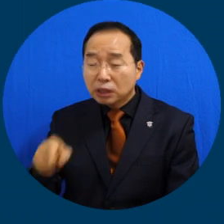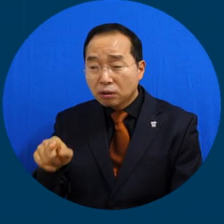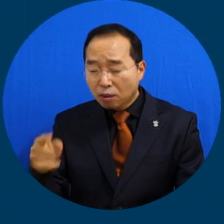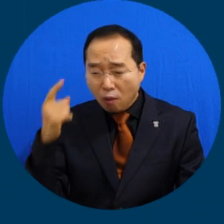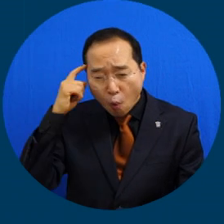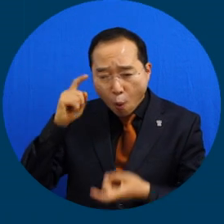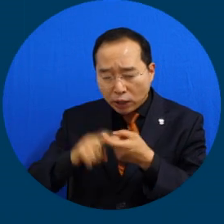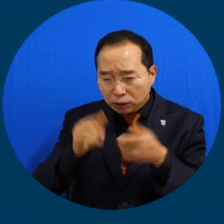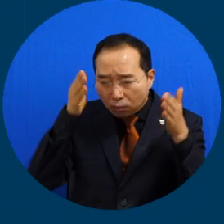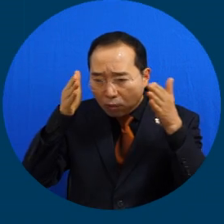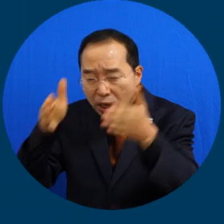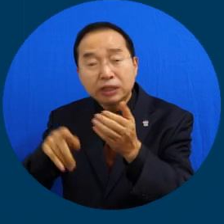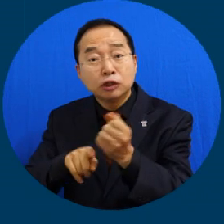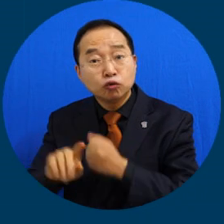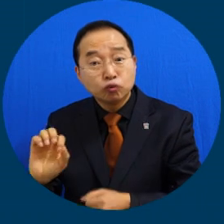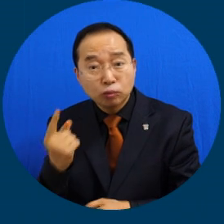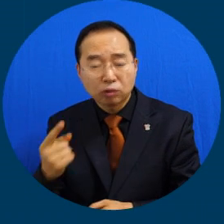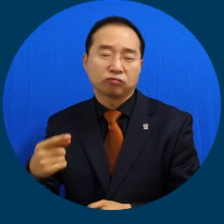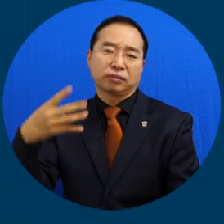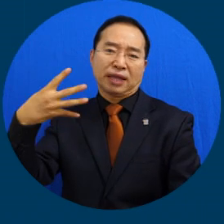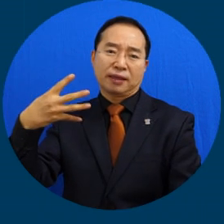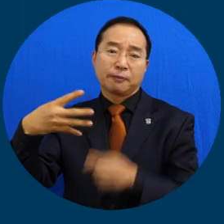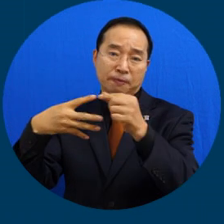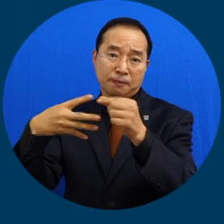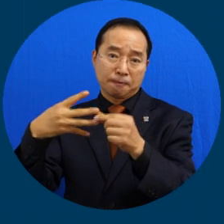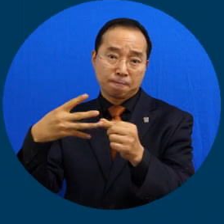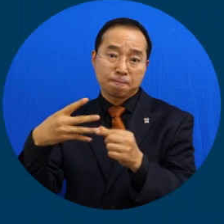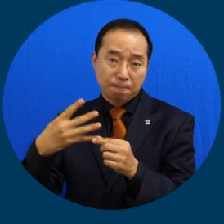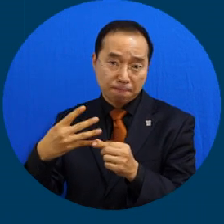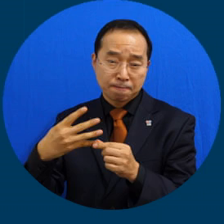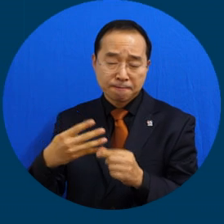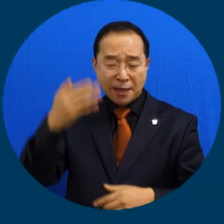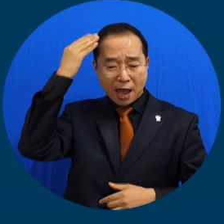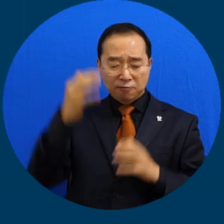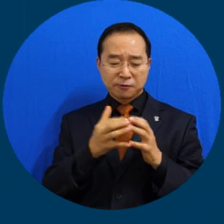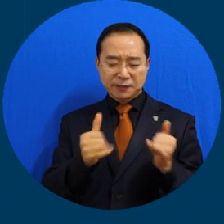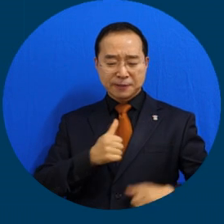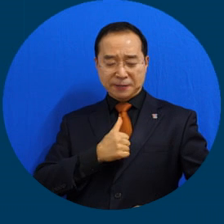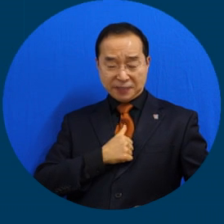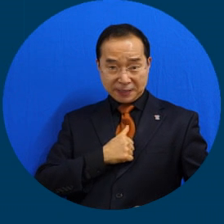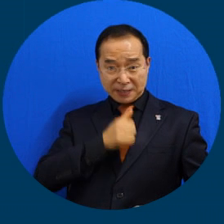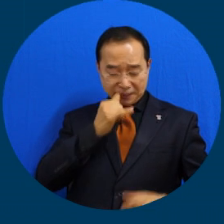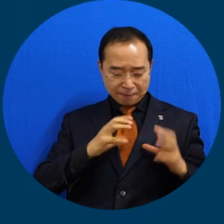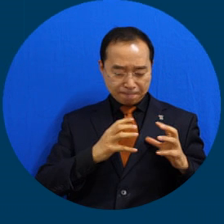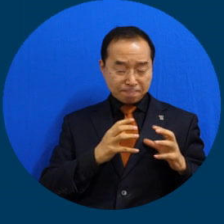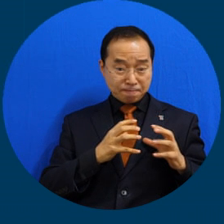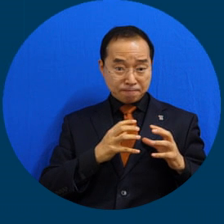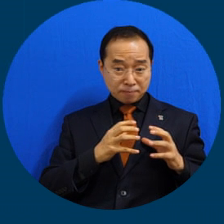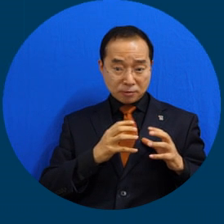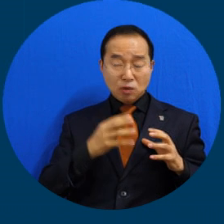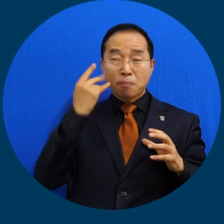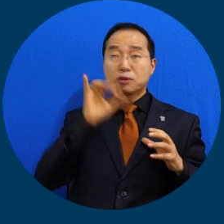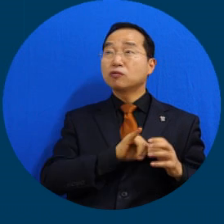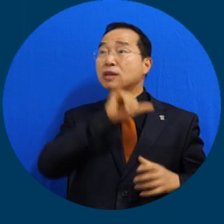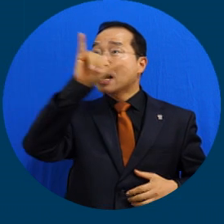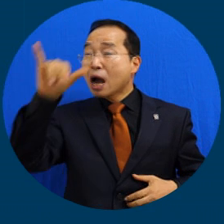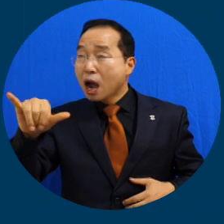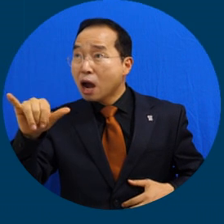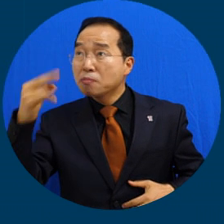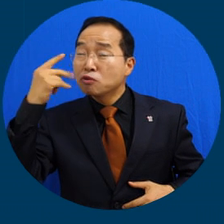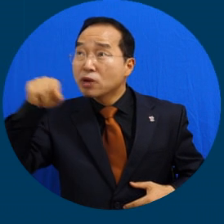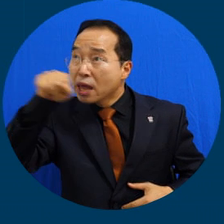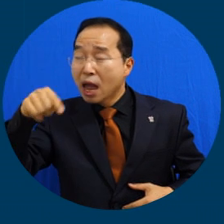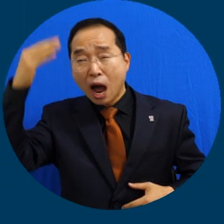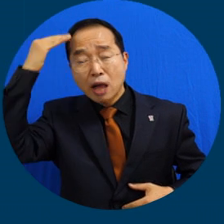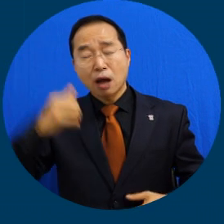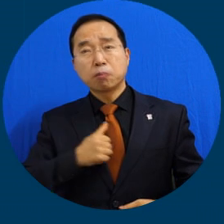단계로 나눠집니다. 한국인으로서 저의 정체성, 그 다음은 제가 재미한인으로서의 한국